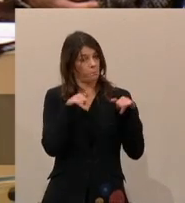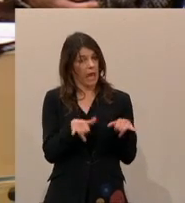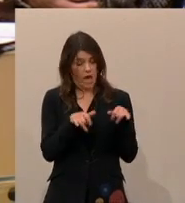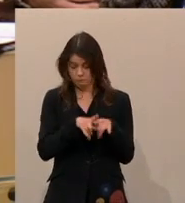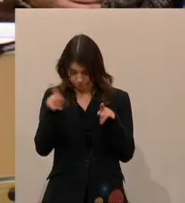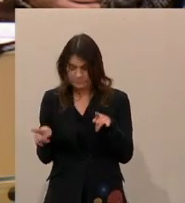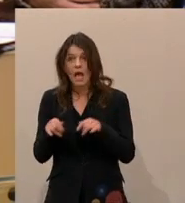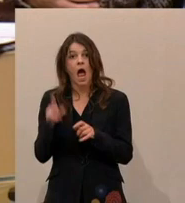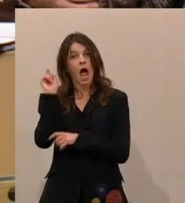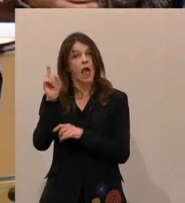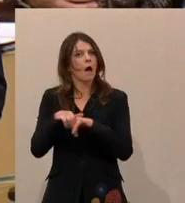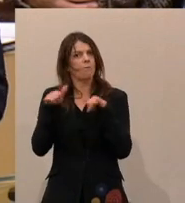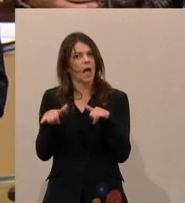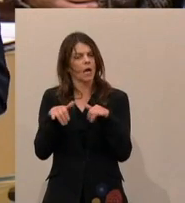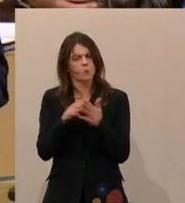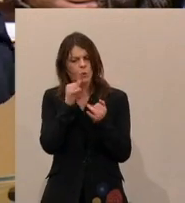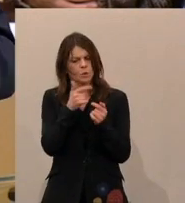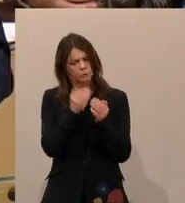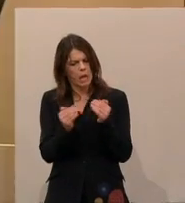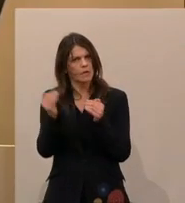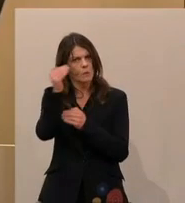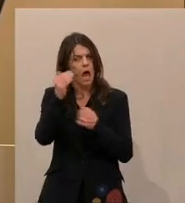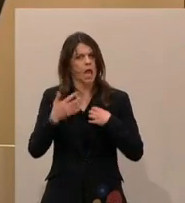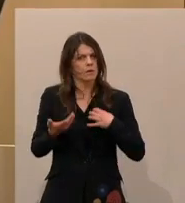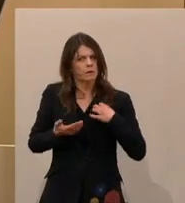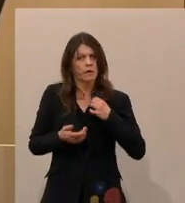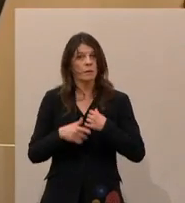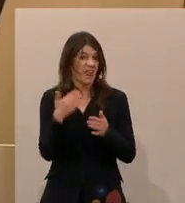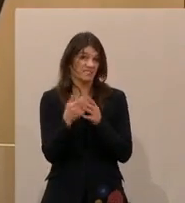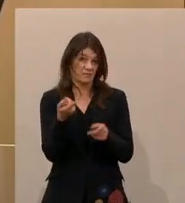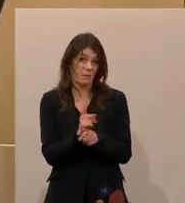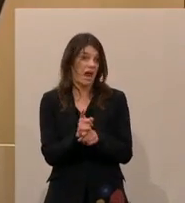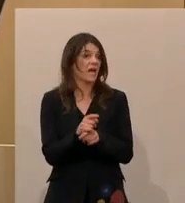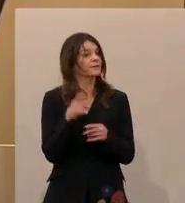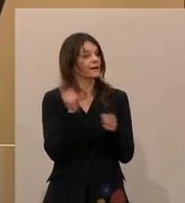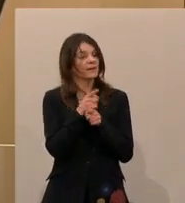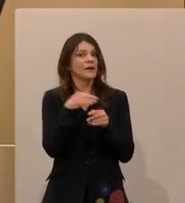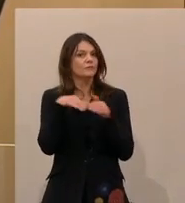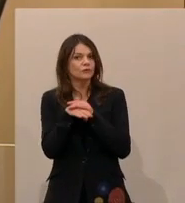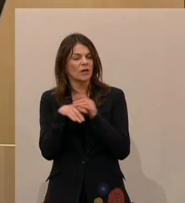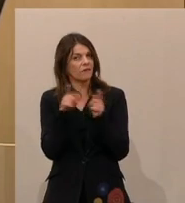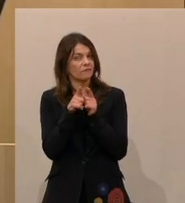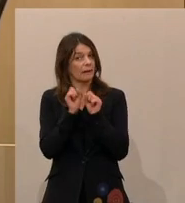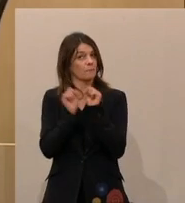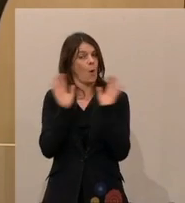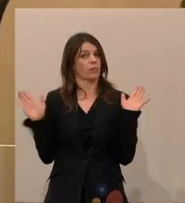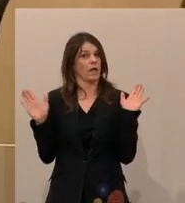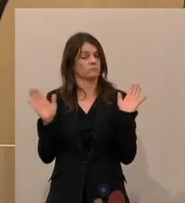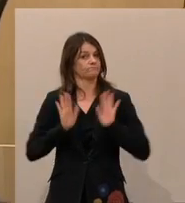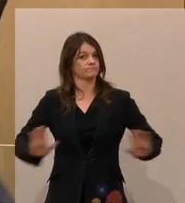bis zur Anklagebank. Das ist nur zweistufig, wenn Sie sich nicht im letzten Moment in die Immunität hier herinnen gerettet hätten, Herr